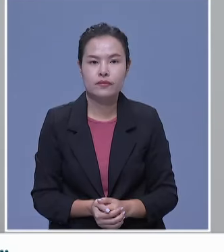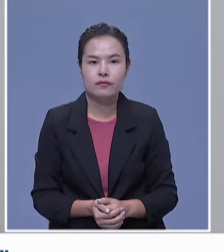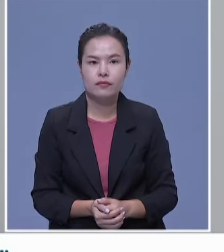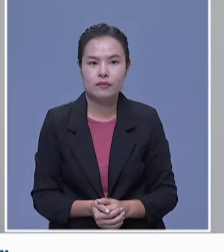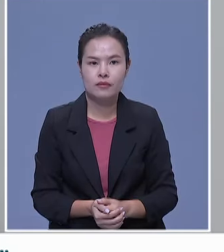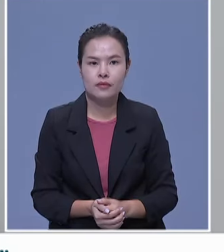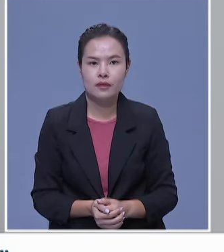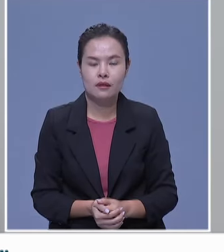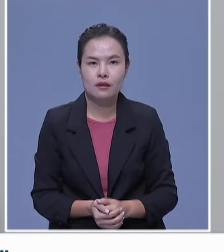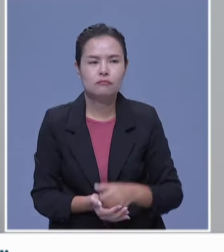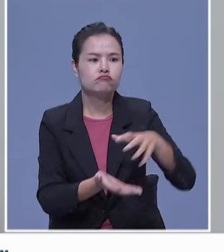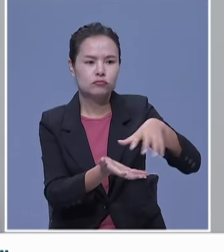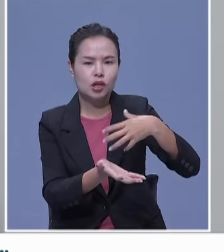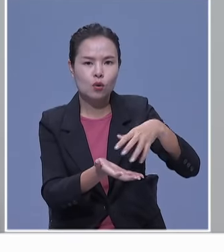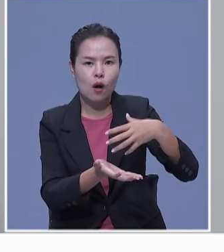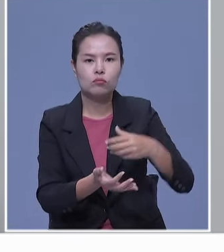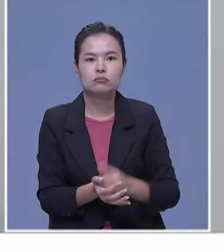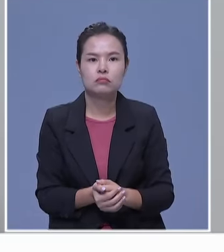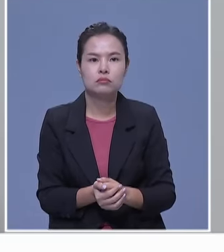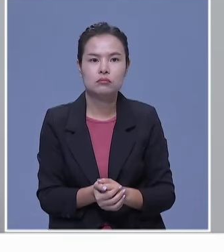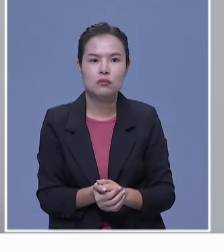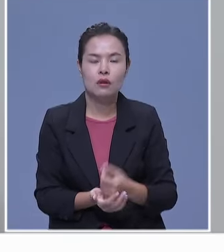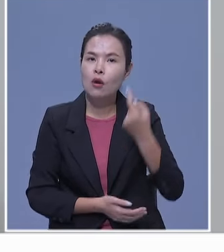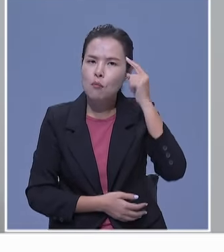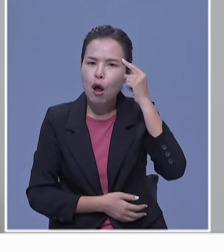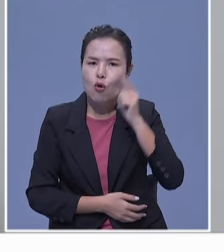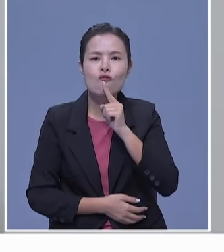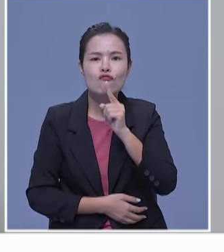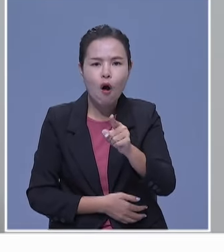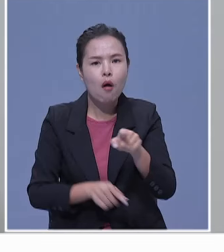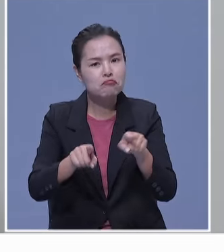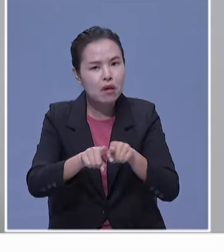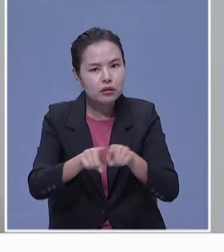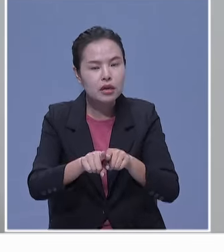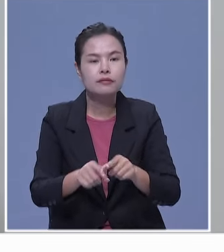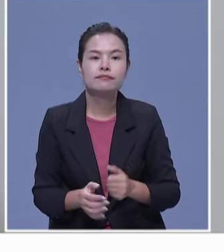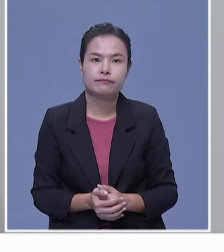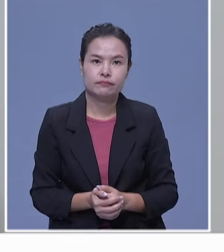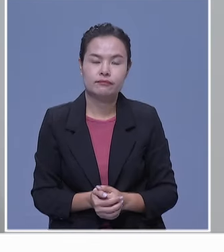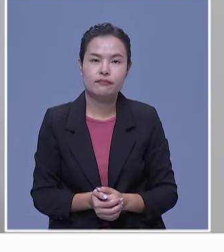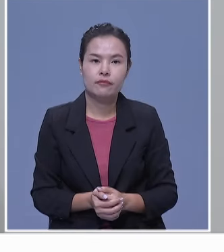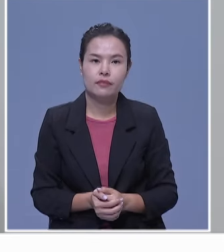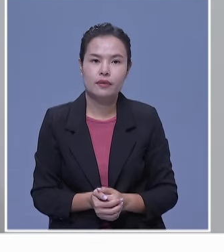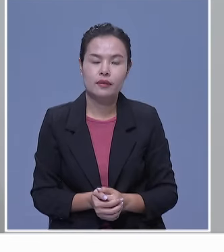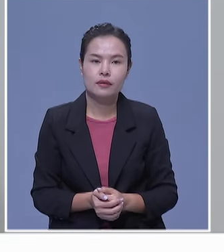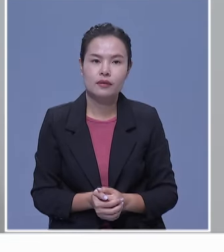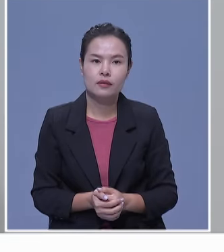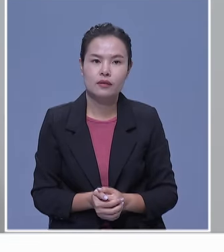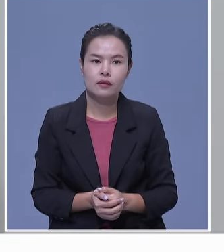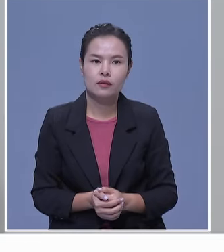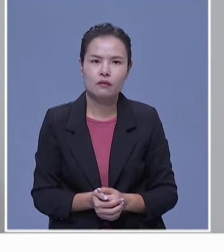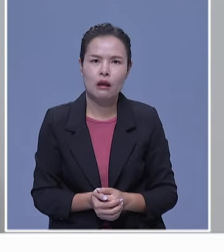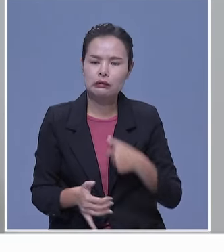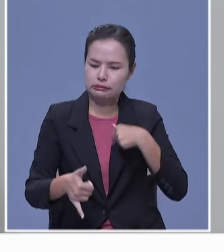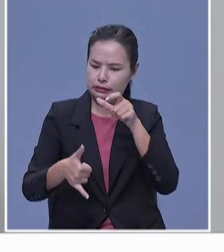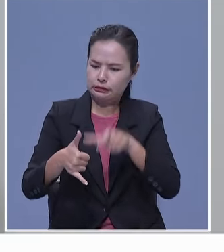ท่านก็บอกว่าไม่เคยคิดว่าจะมีเรื่องร้องเรียนประเภทนี้เพราะท่านไม่ใช่เป็นคนเหมือนที่เขา